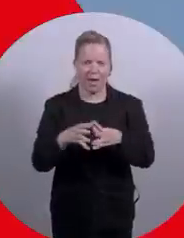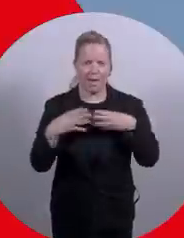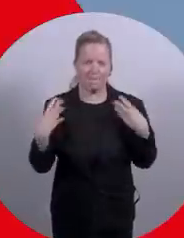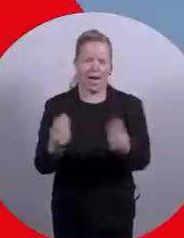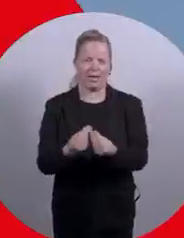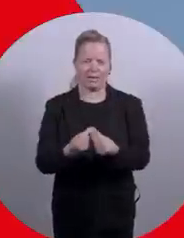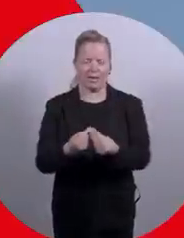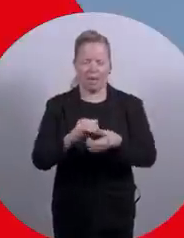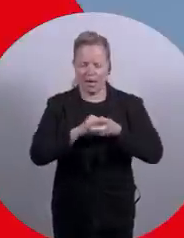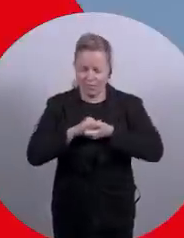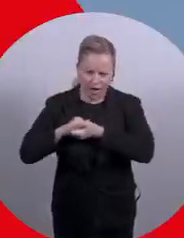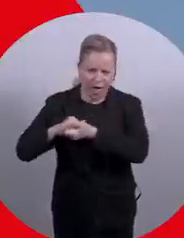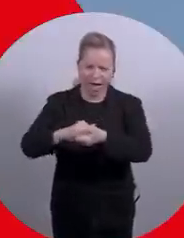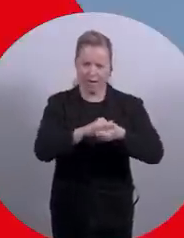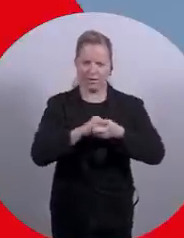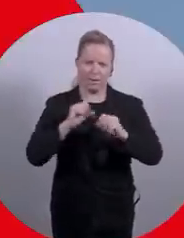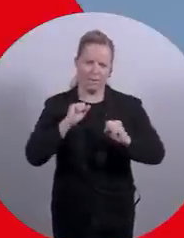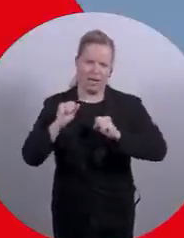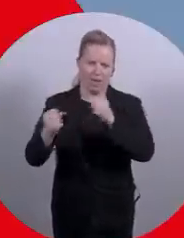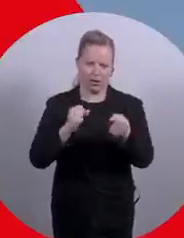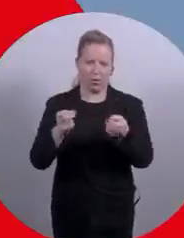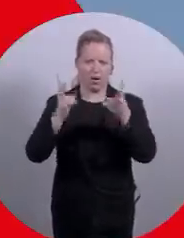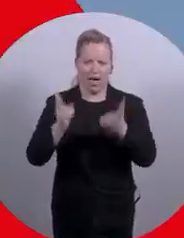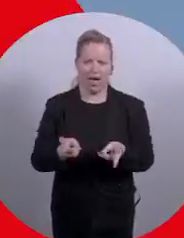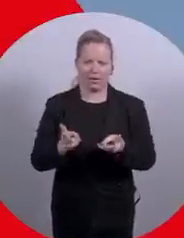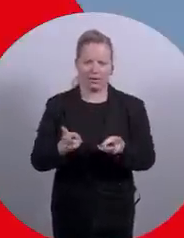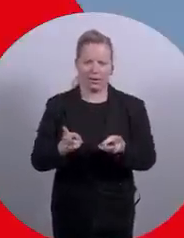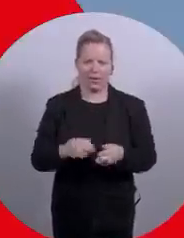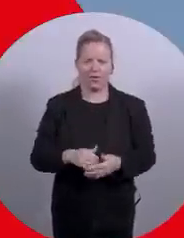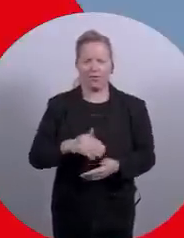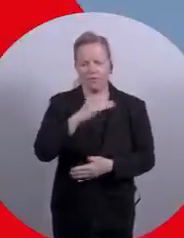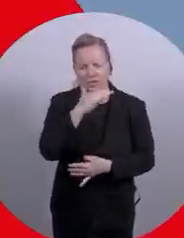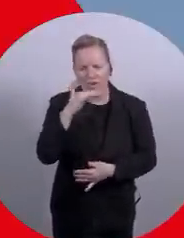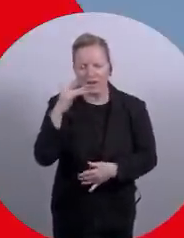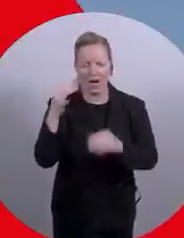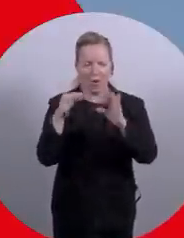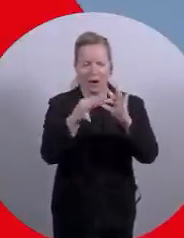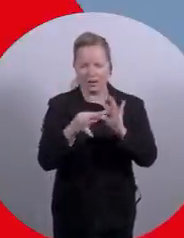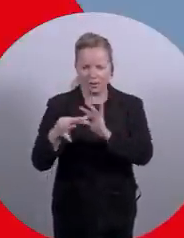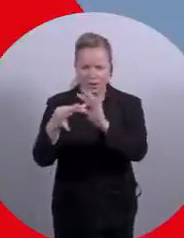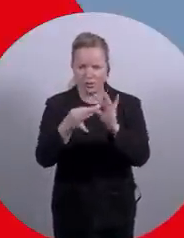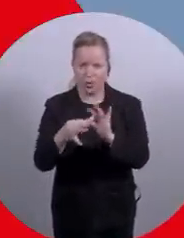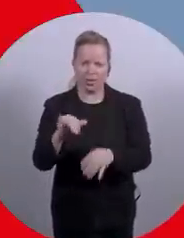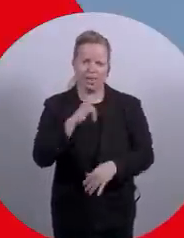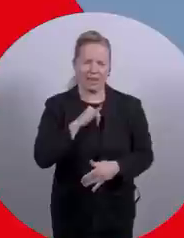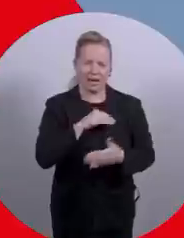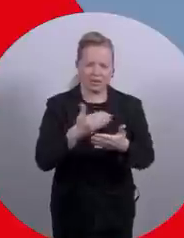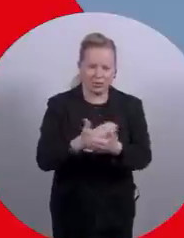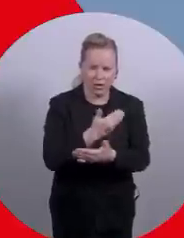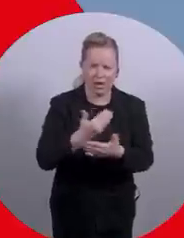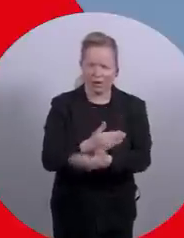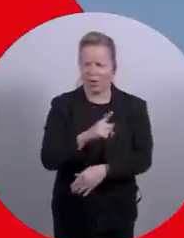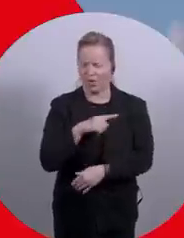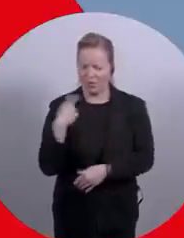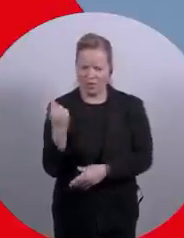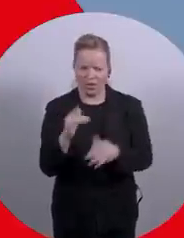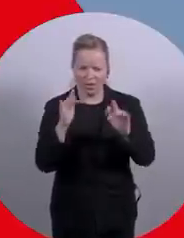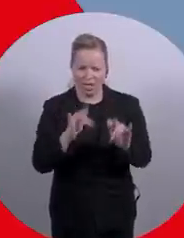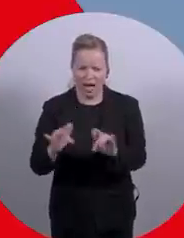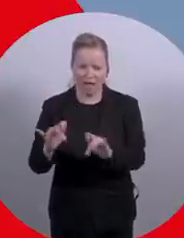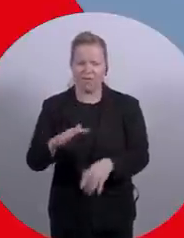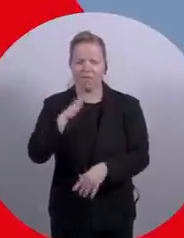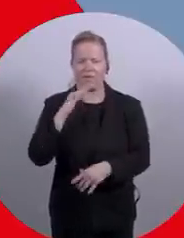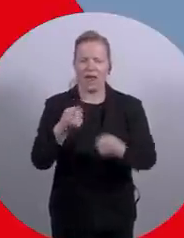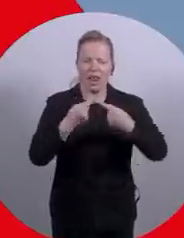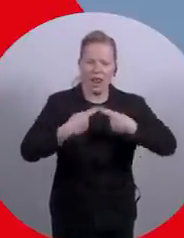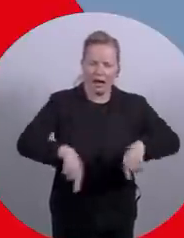auch geeinte Bewegung sein können dass wir viele unglaublich viele Organisationen Interessensvertretungen sind das wäre ganz viele